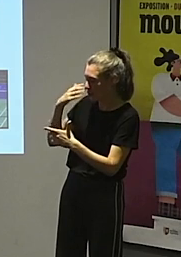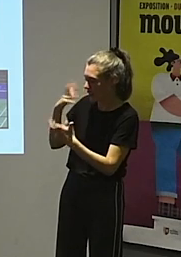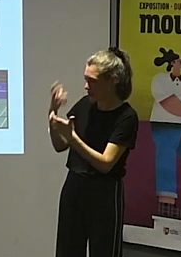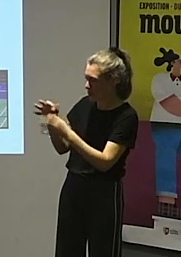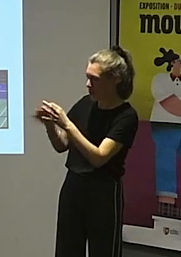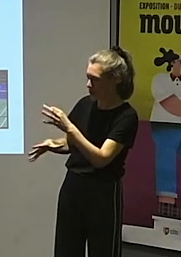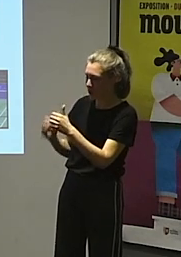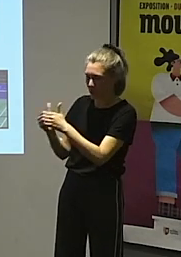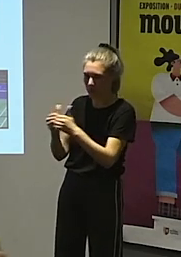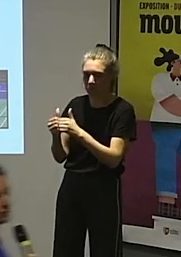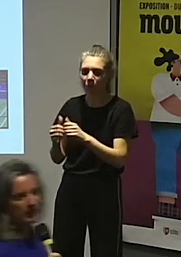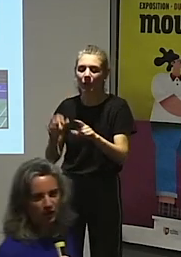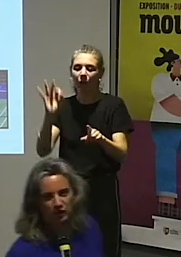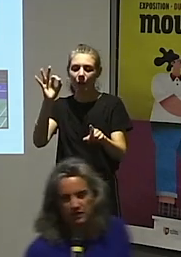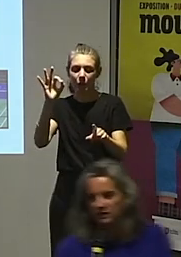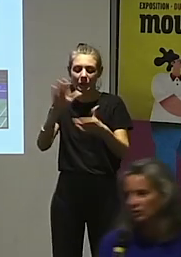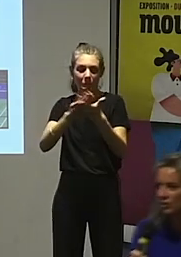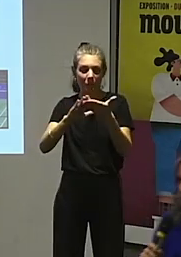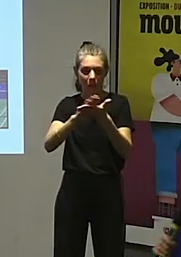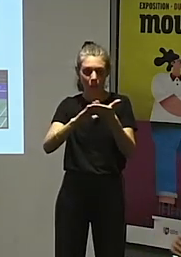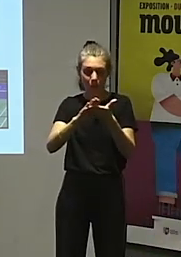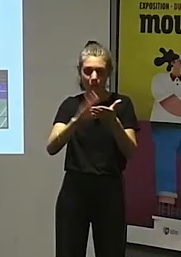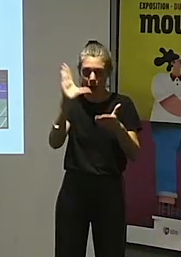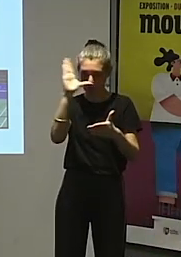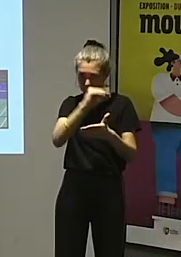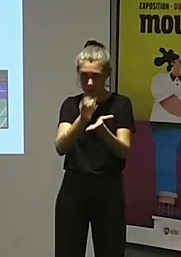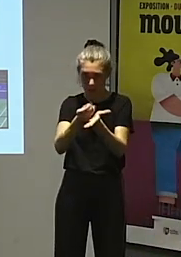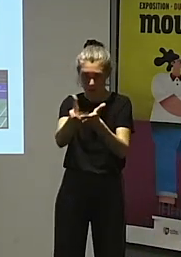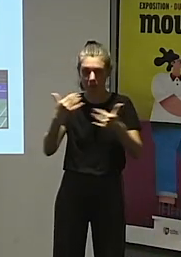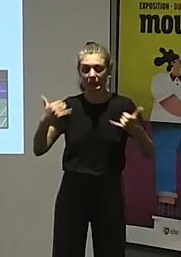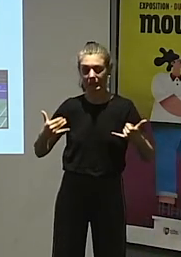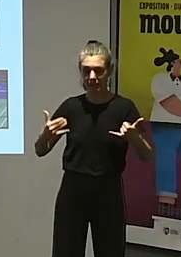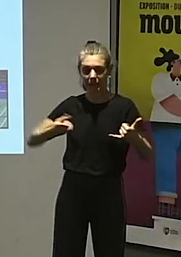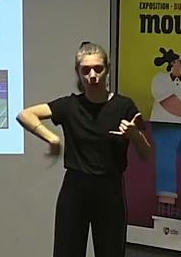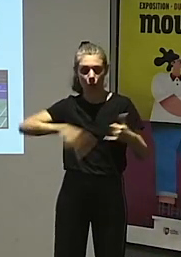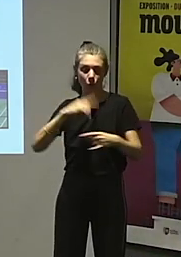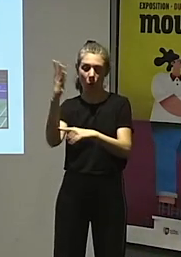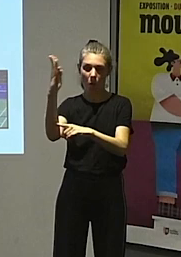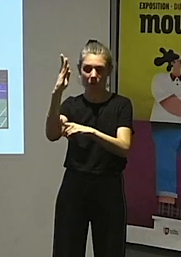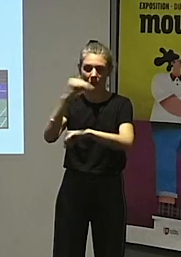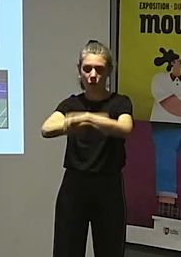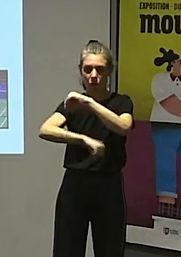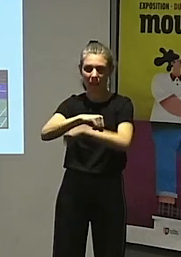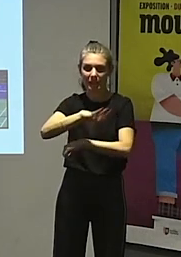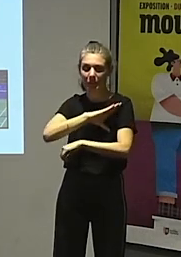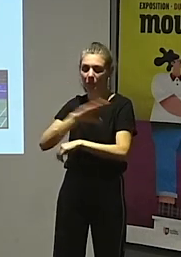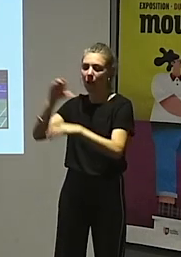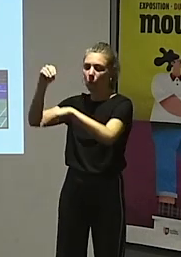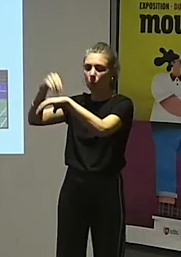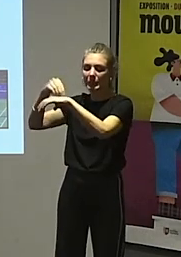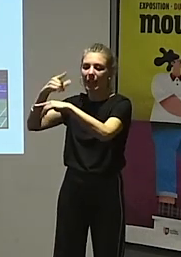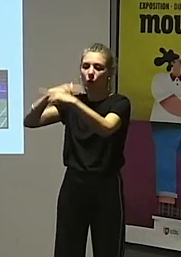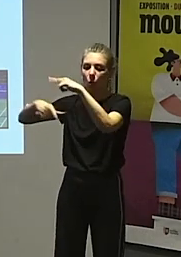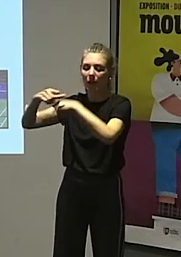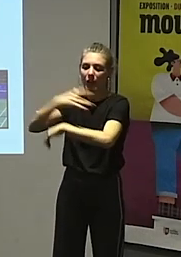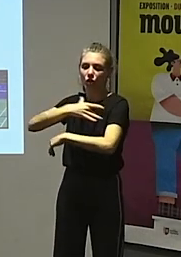Je voulais juste, j'ai oublié de préciser tout à l'heure que cette table ronde est organisée dans le cadre du Conseil local de santé mentale, porté par